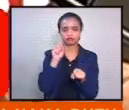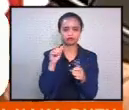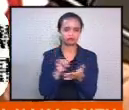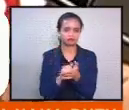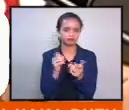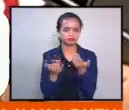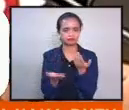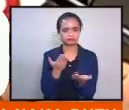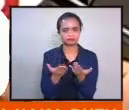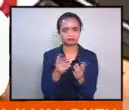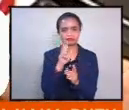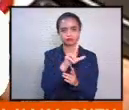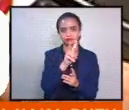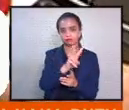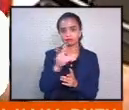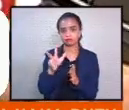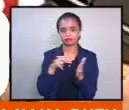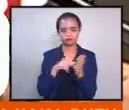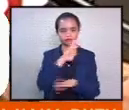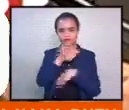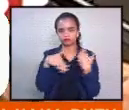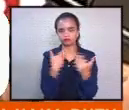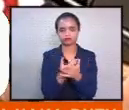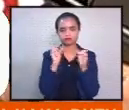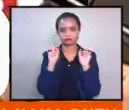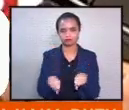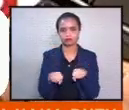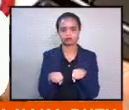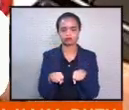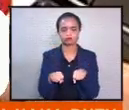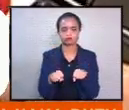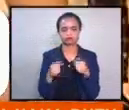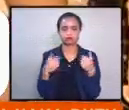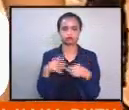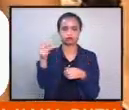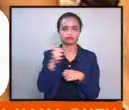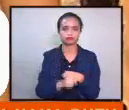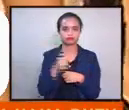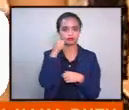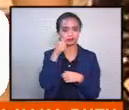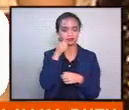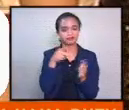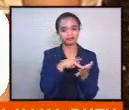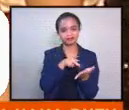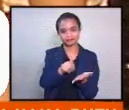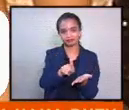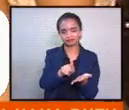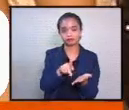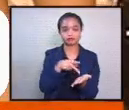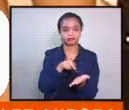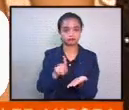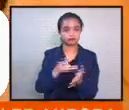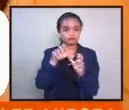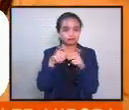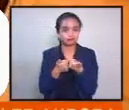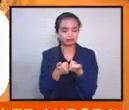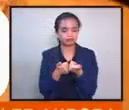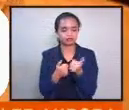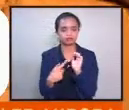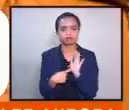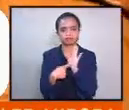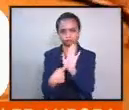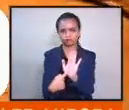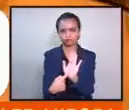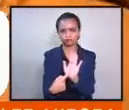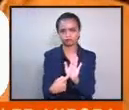than 23,000 sa lahat para makakuha ka ng babae. Magbabayad na ang bayaran dun din sa harapan